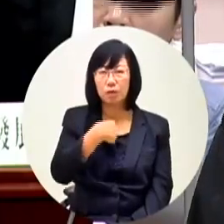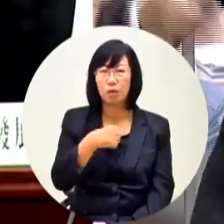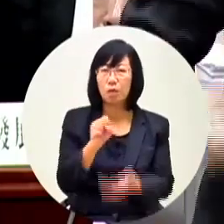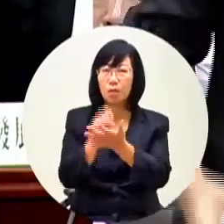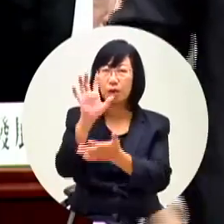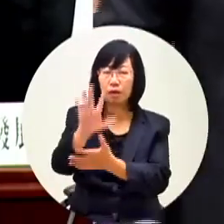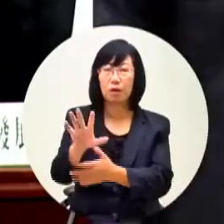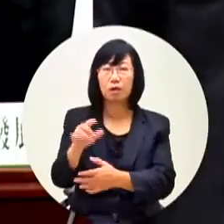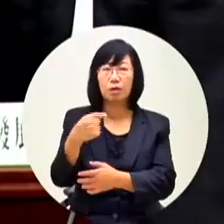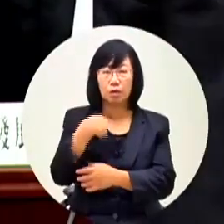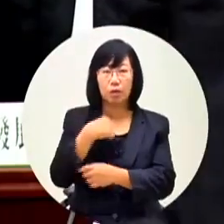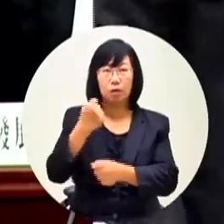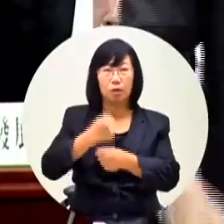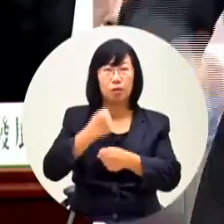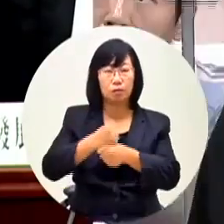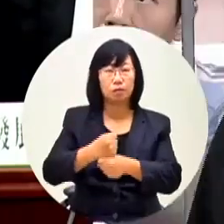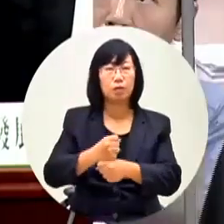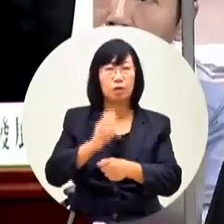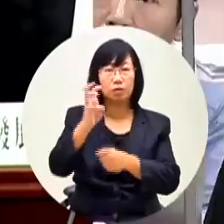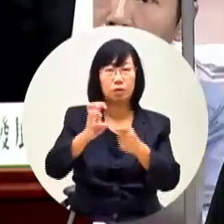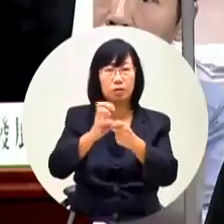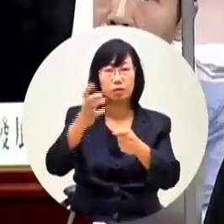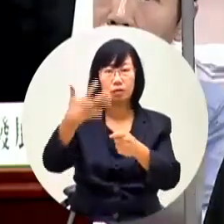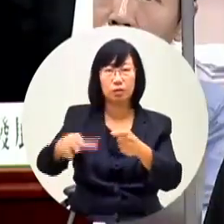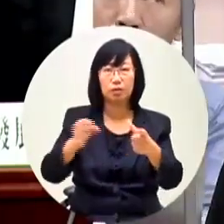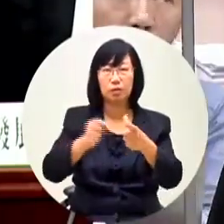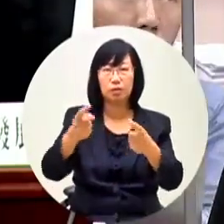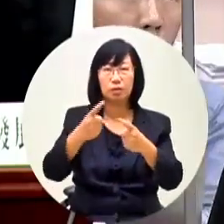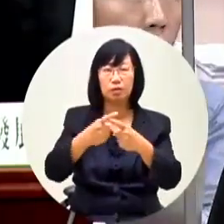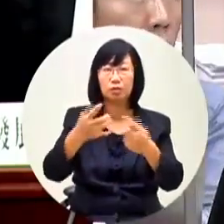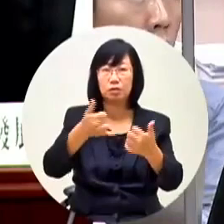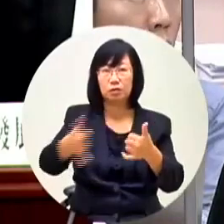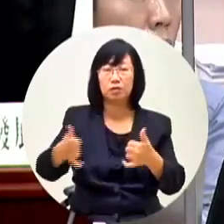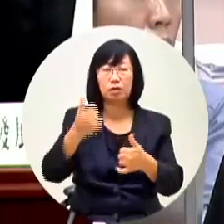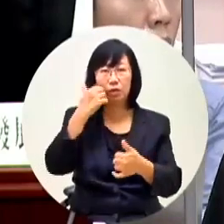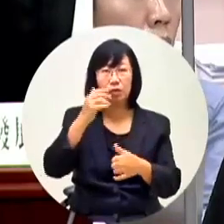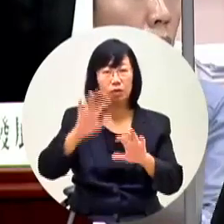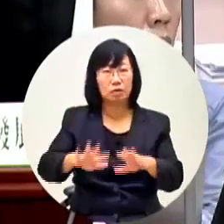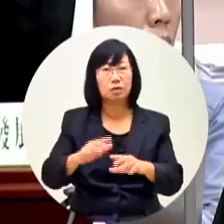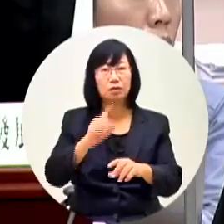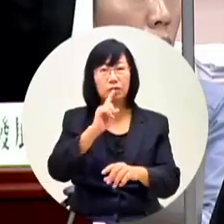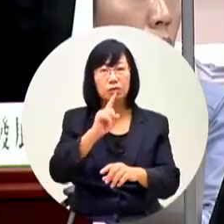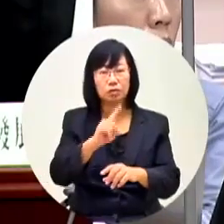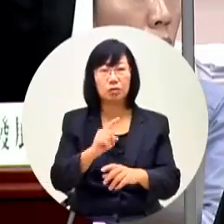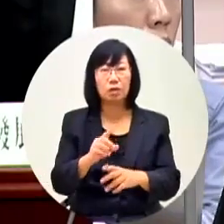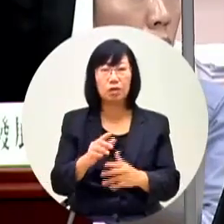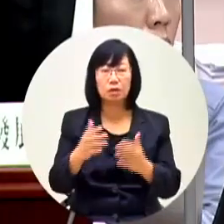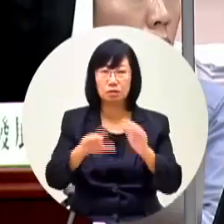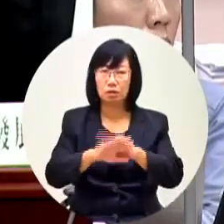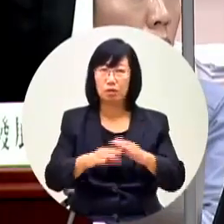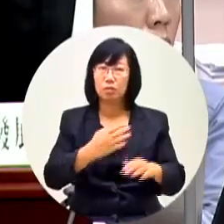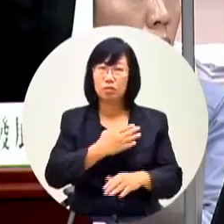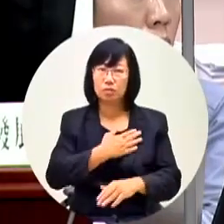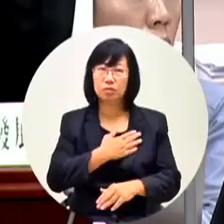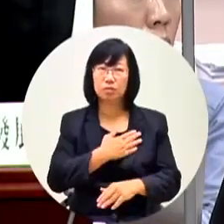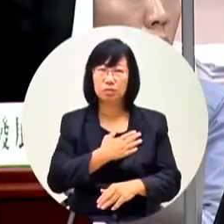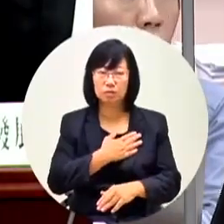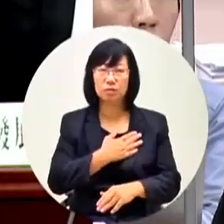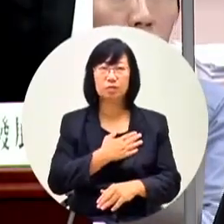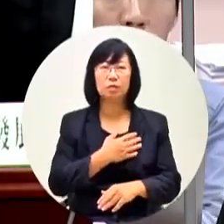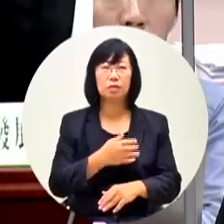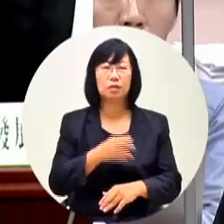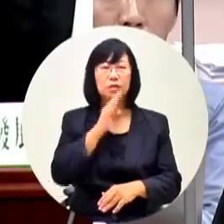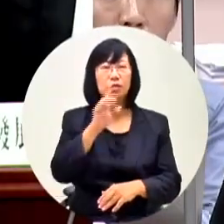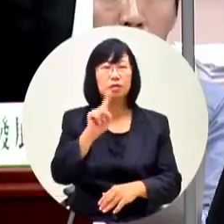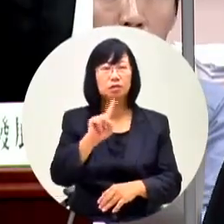我当了30几年的公务人员，我希望你讲这些话，手摸了你的良心，看看我们所有施